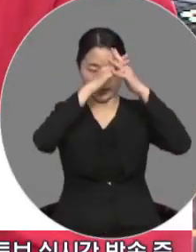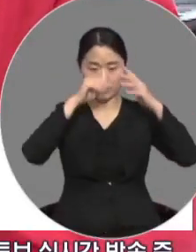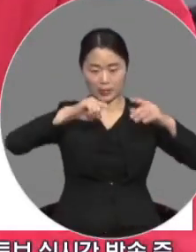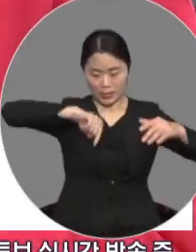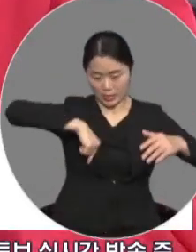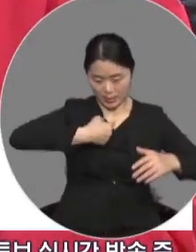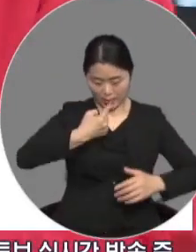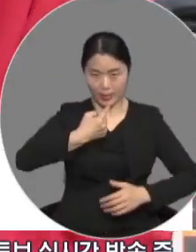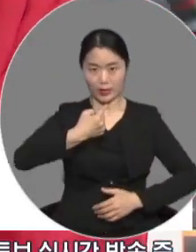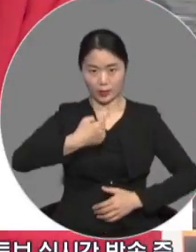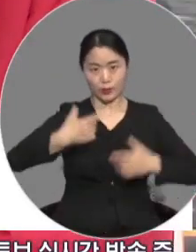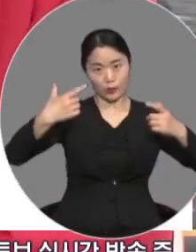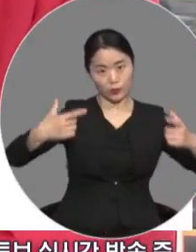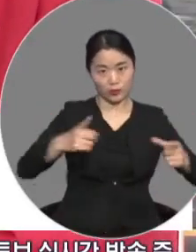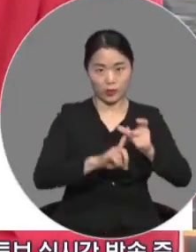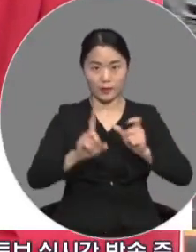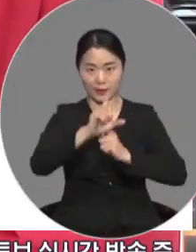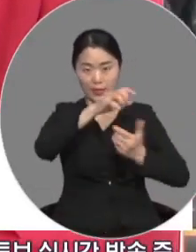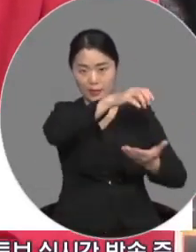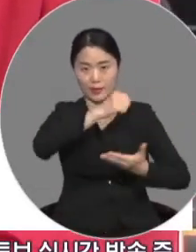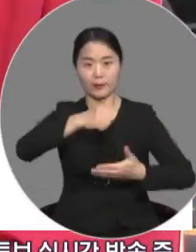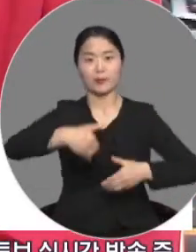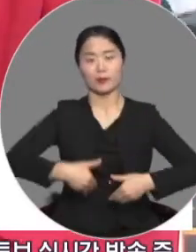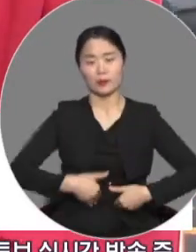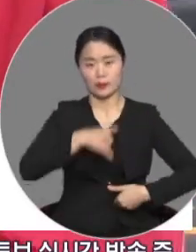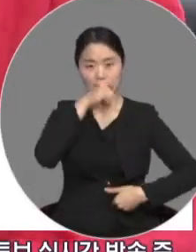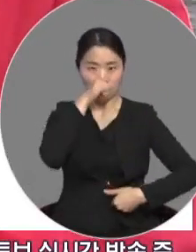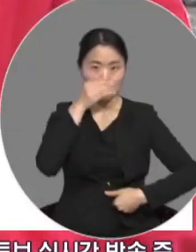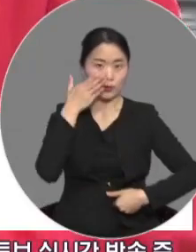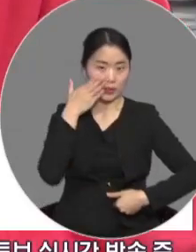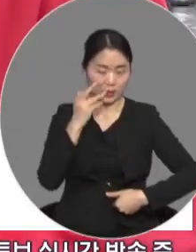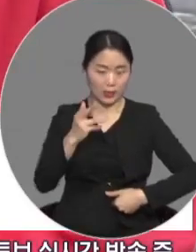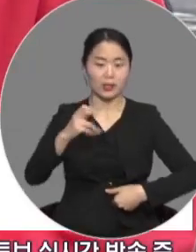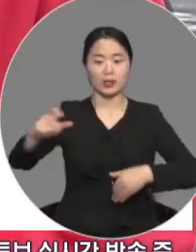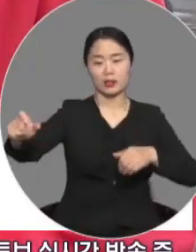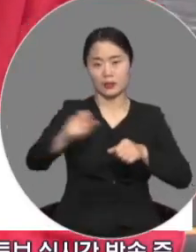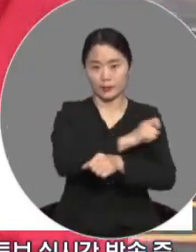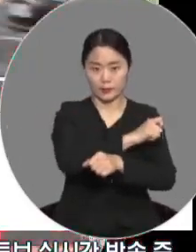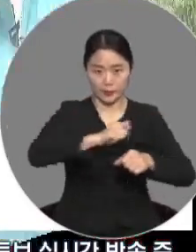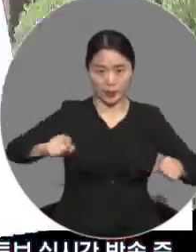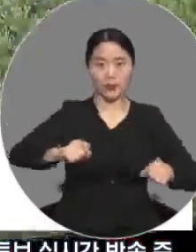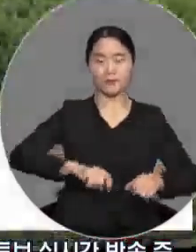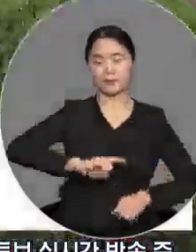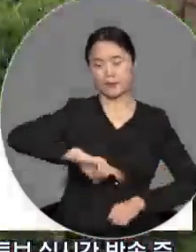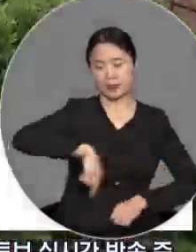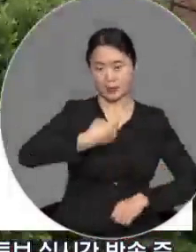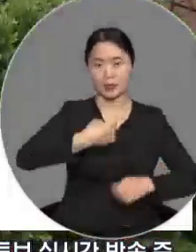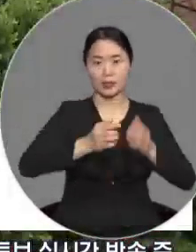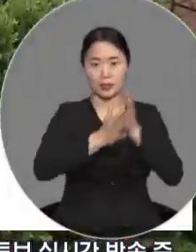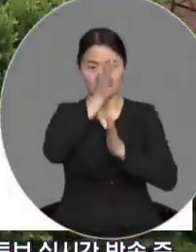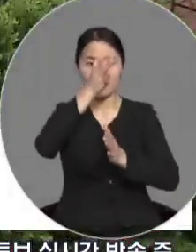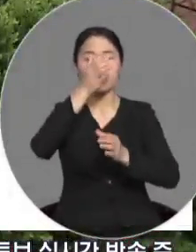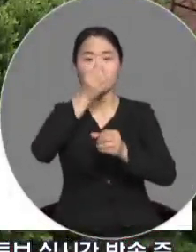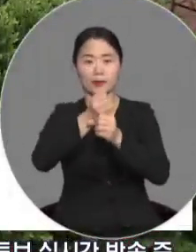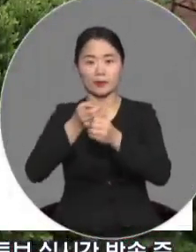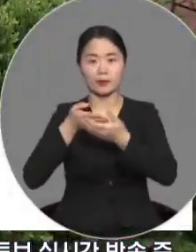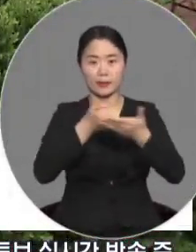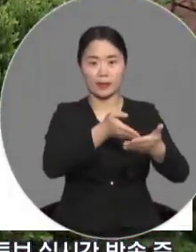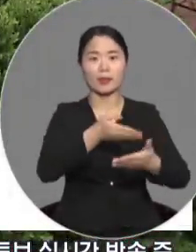자치적인 자치권을 더 확보할 필요가 있다고 생각합니다. 그래서 울산특별산업특별자치시를 제안했는데요. 소상공인 자영업자를